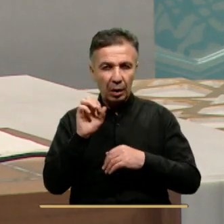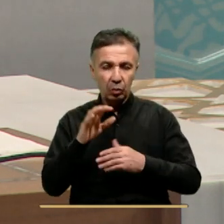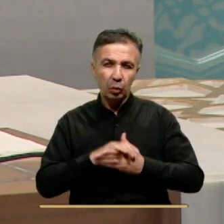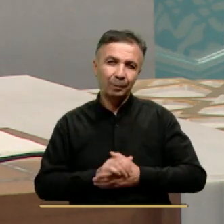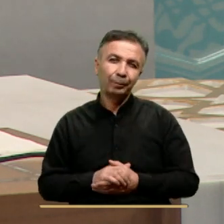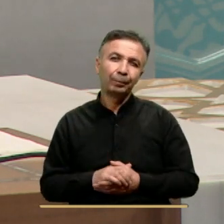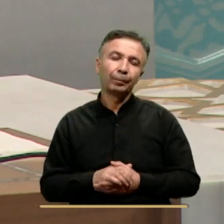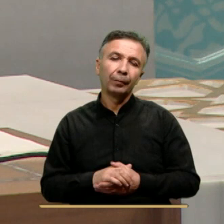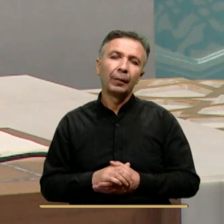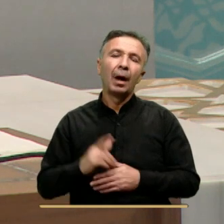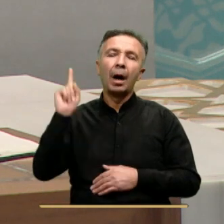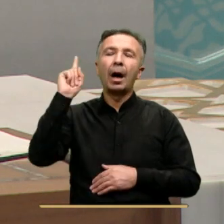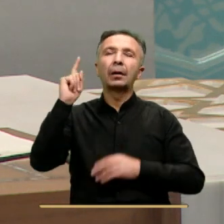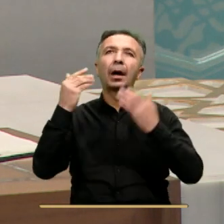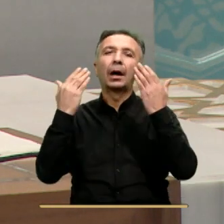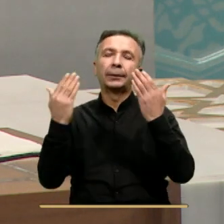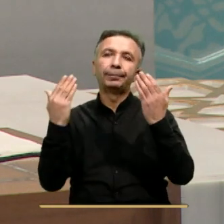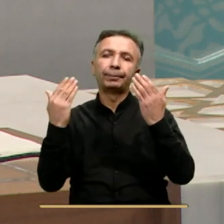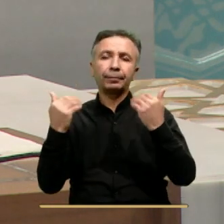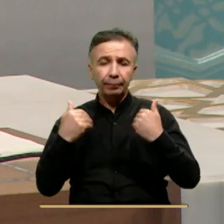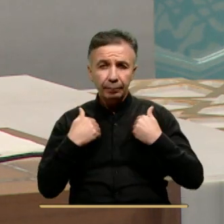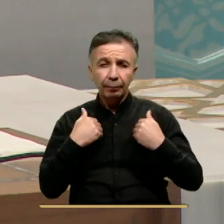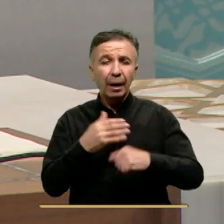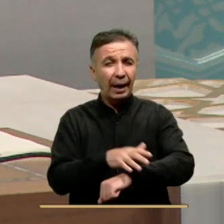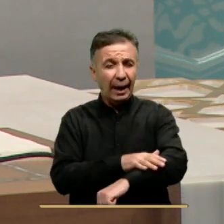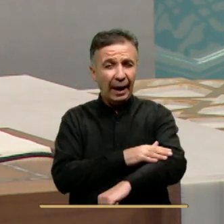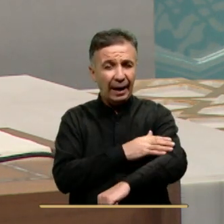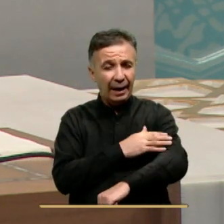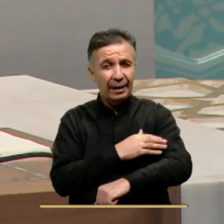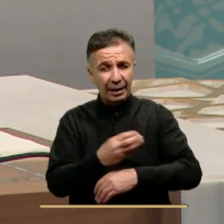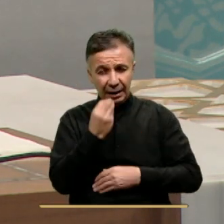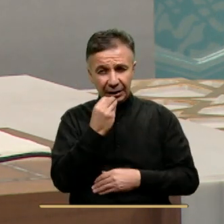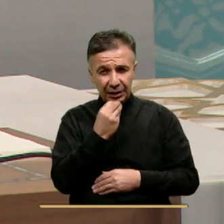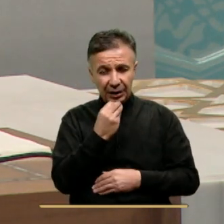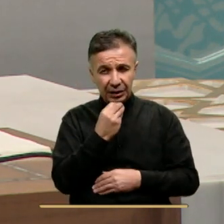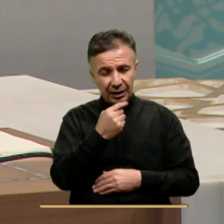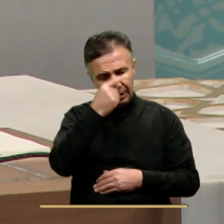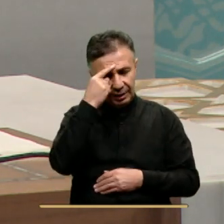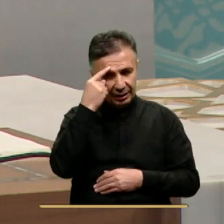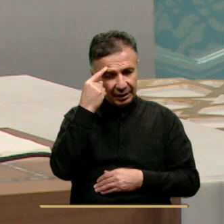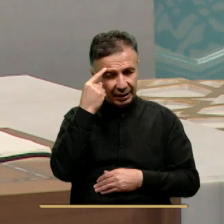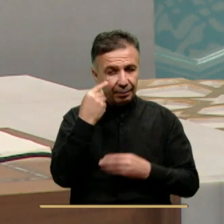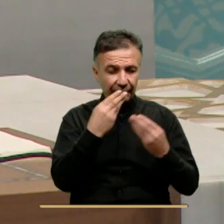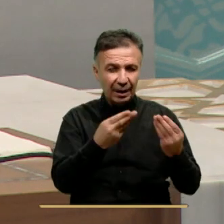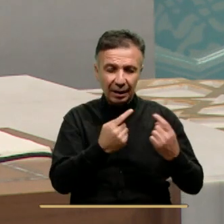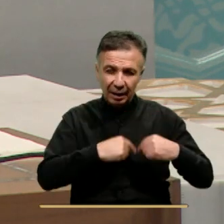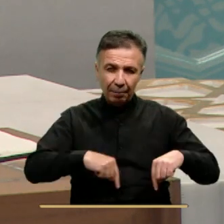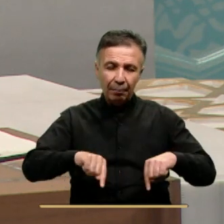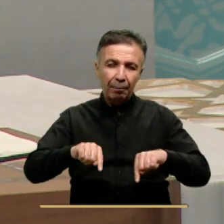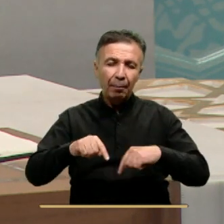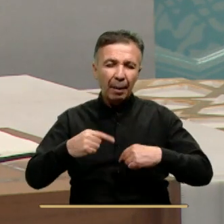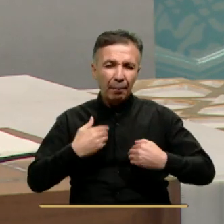Allah Allah'ım bana helal rızık nasip ederek beni haramlardan koru